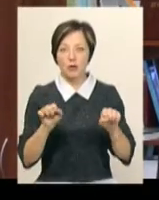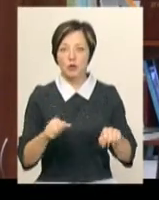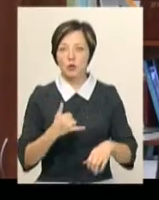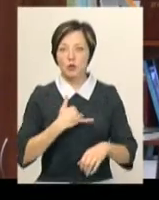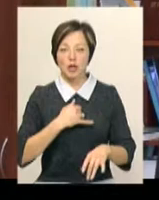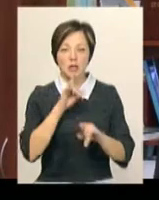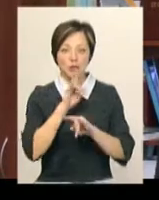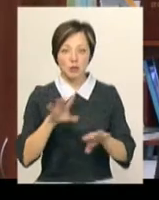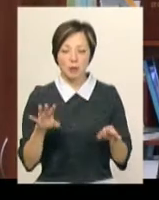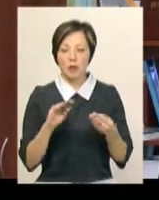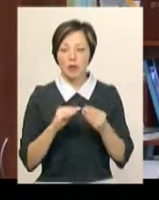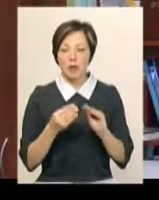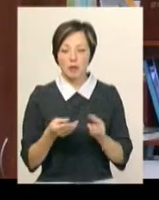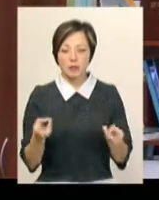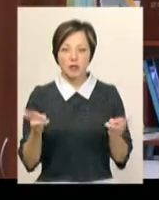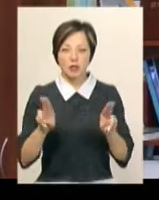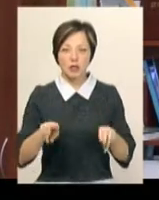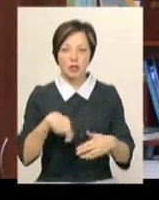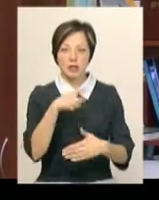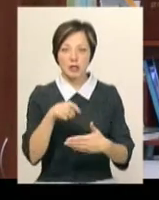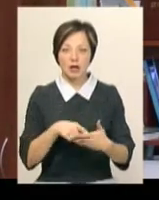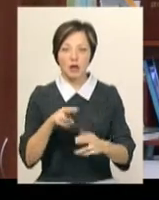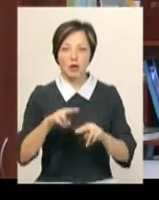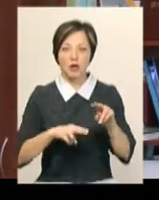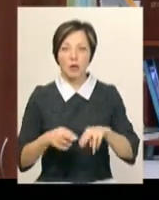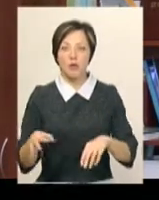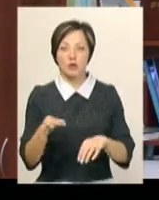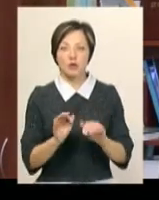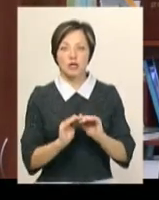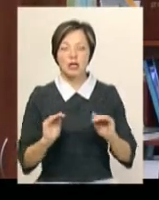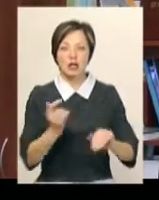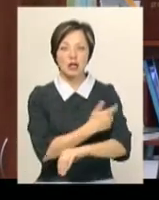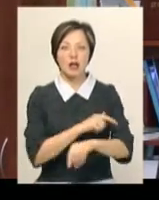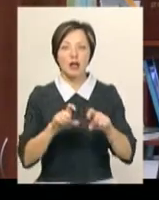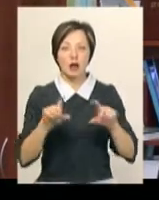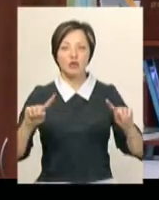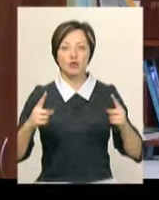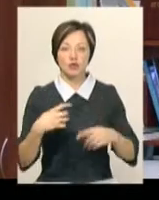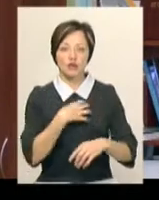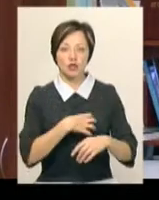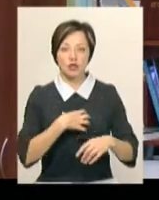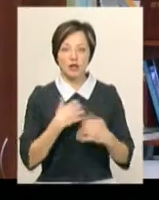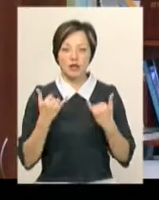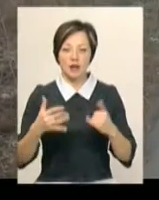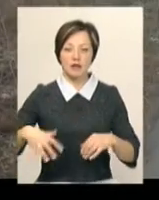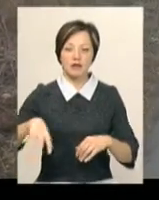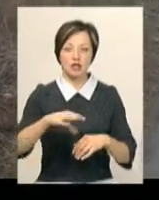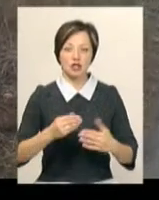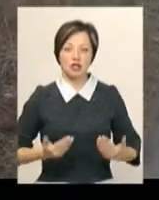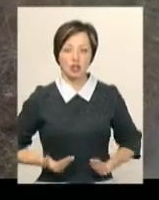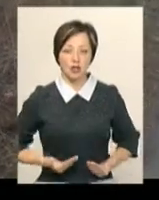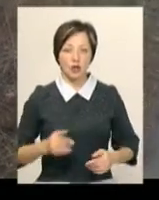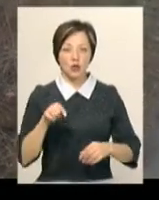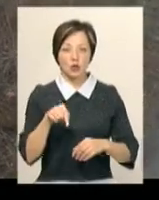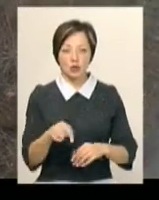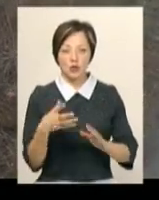буде. Тому що проблемним залишається питання будівництва обласної дитячої лікарні, яке є дуже важливим для всіх жителів. До Неркевицької